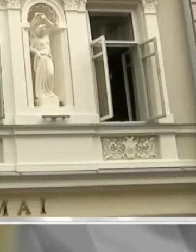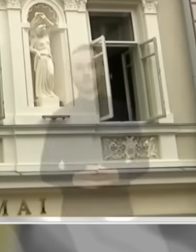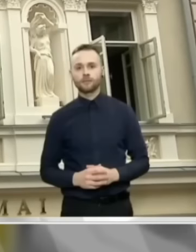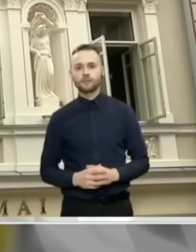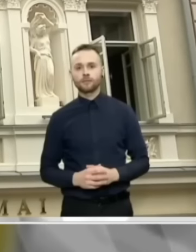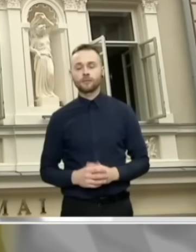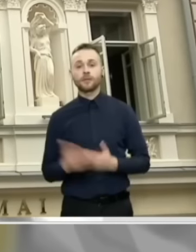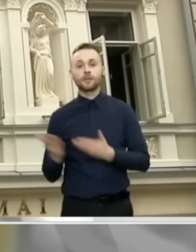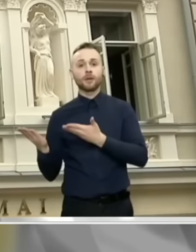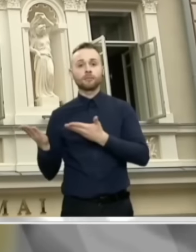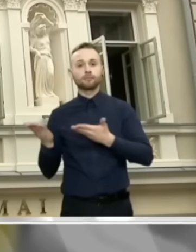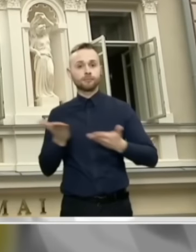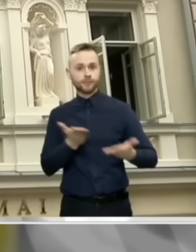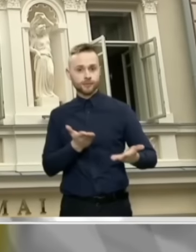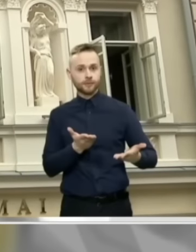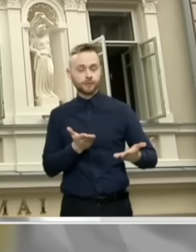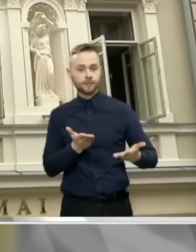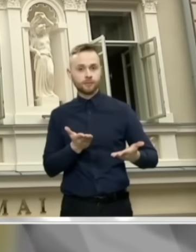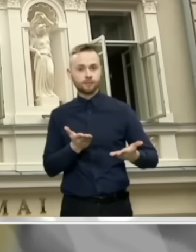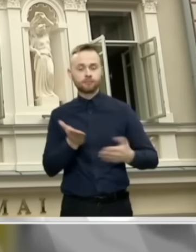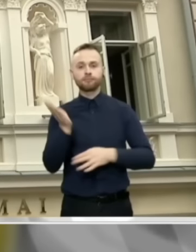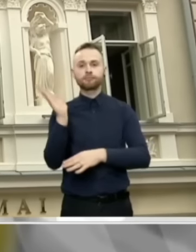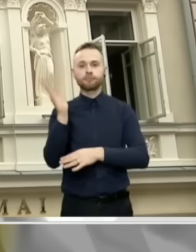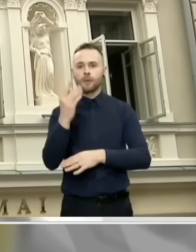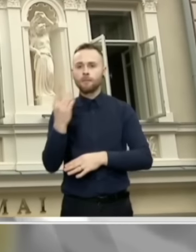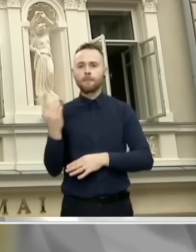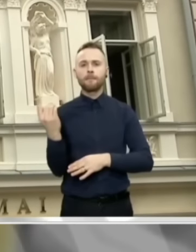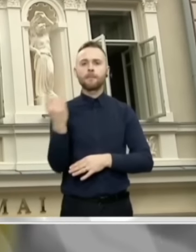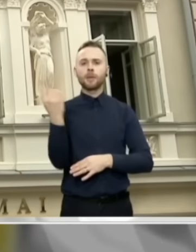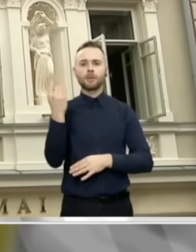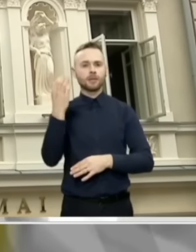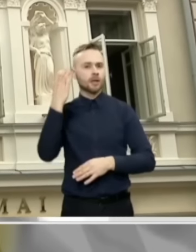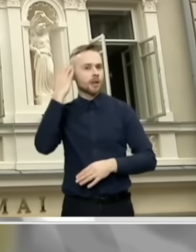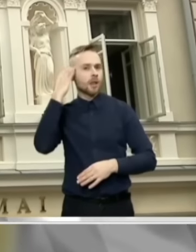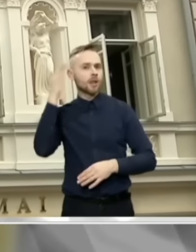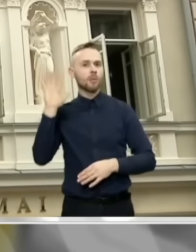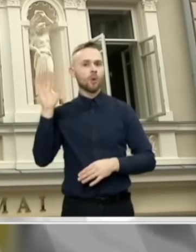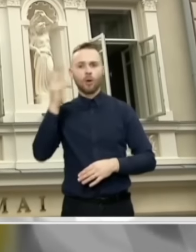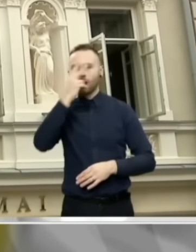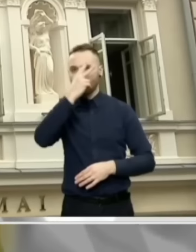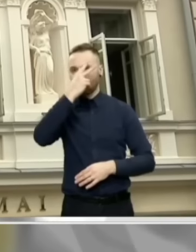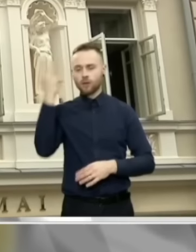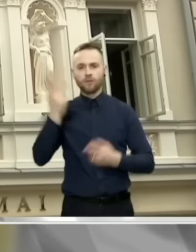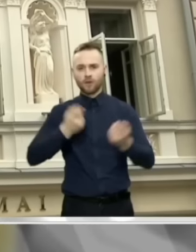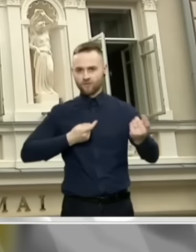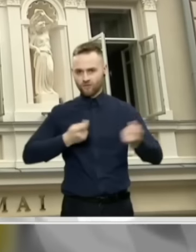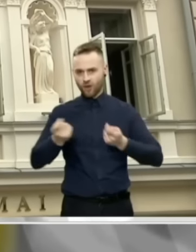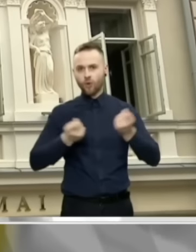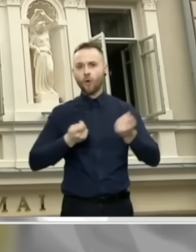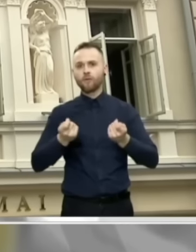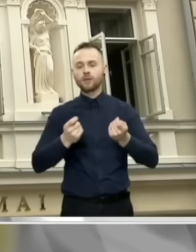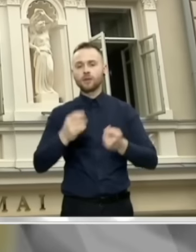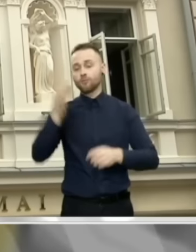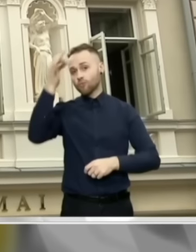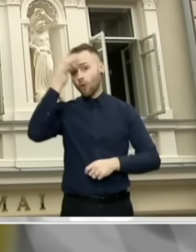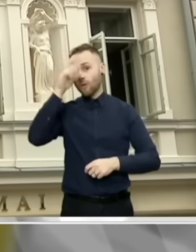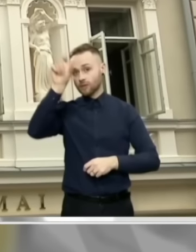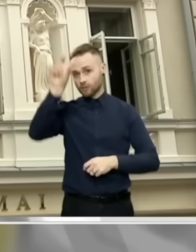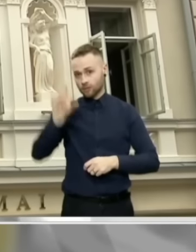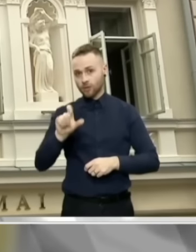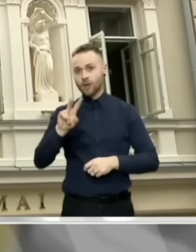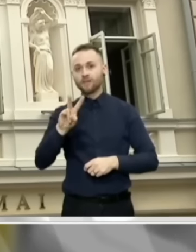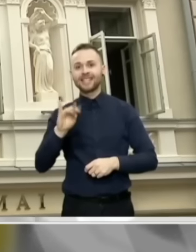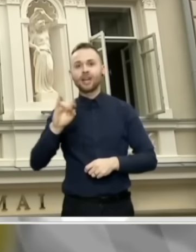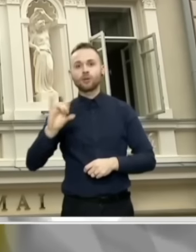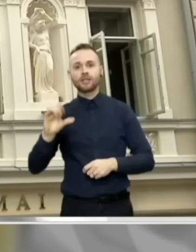Žodį tars pirmasis nepriklausomos Lietuvos vadovas, profesorius